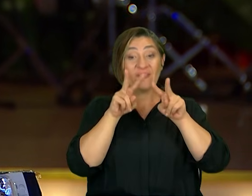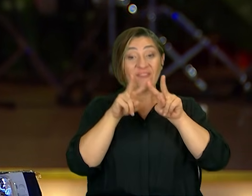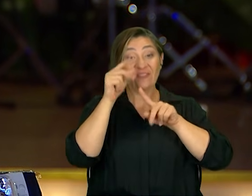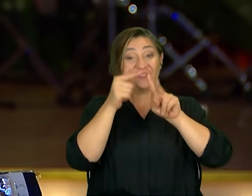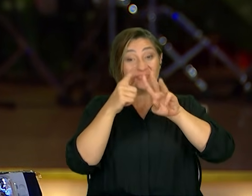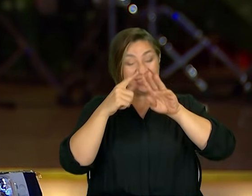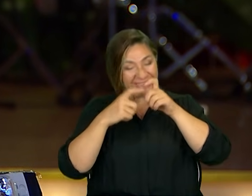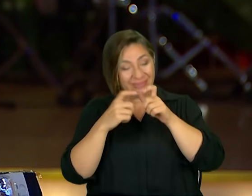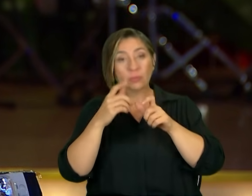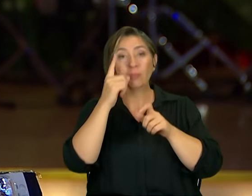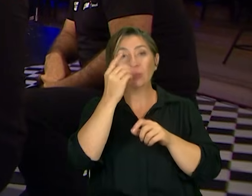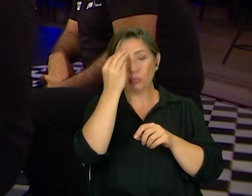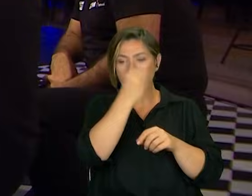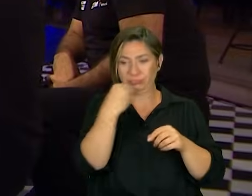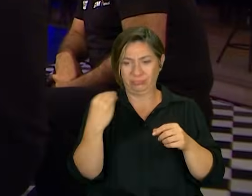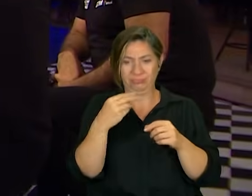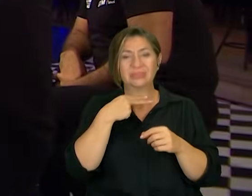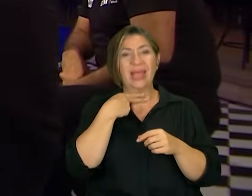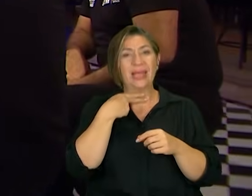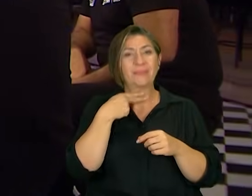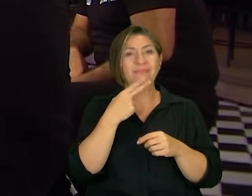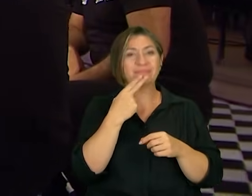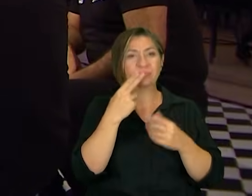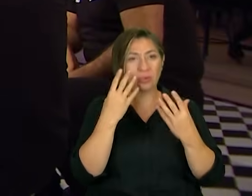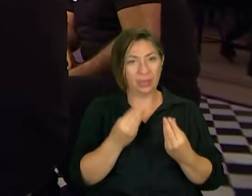Chun, Budist bir rahibe olan